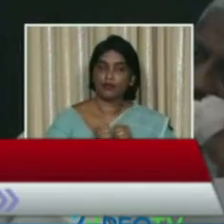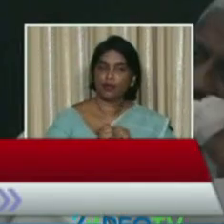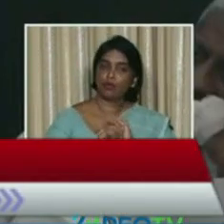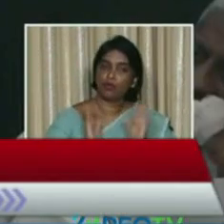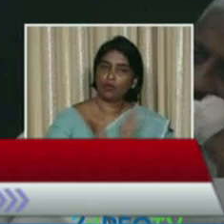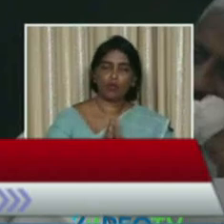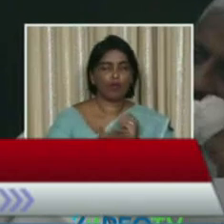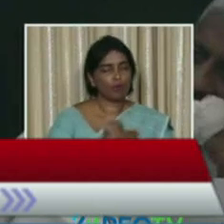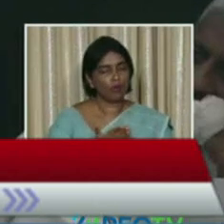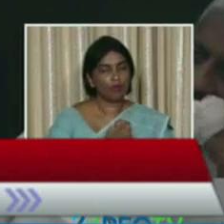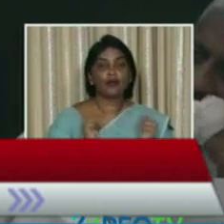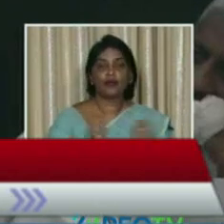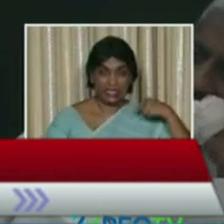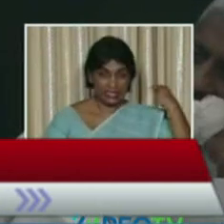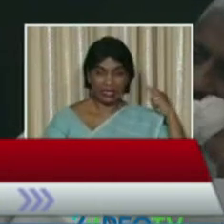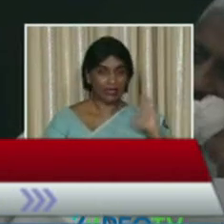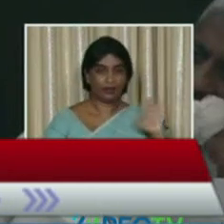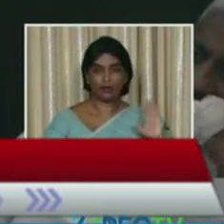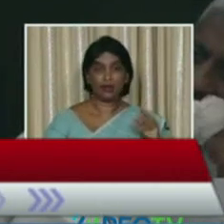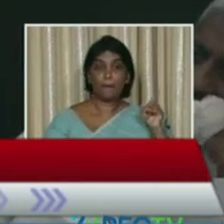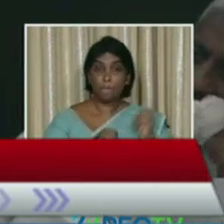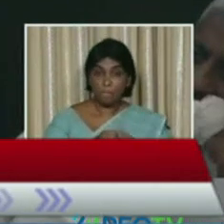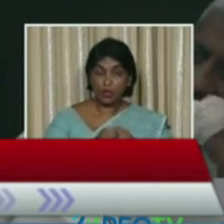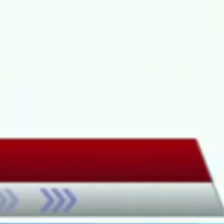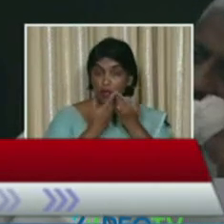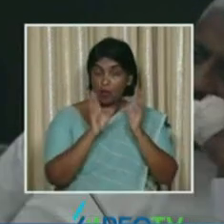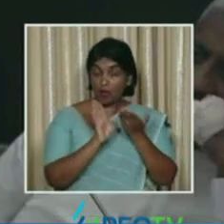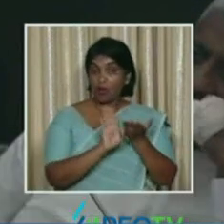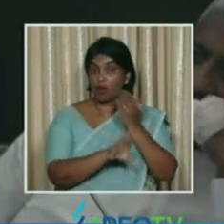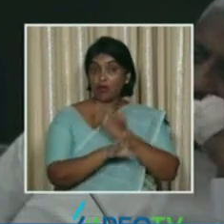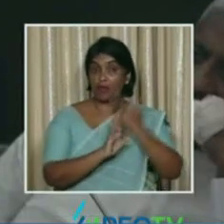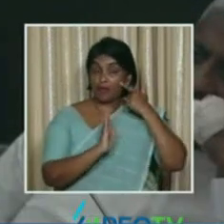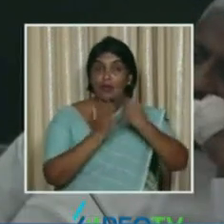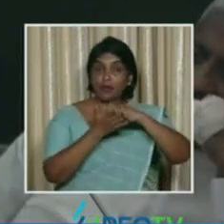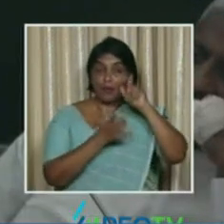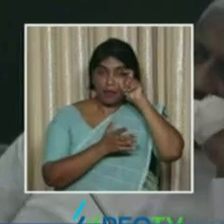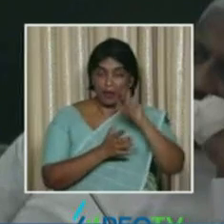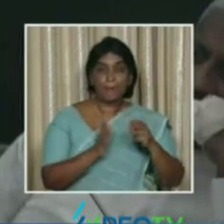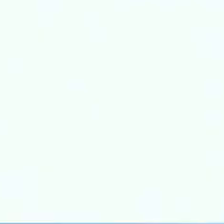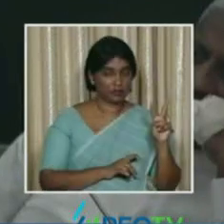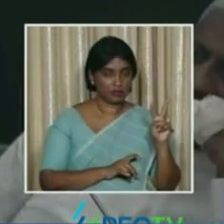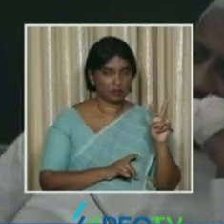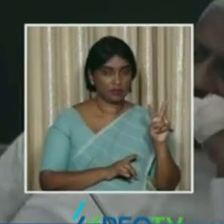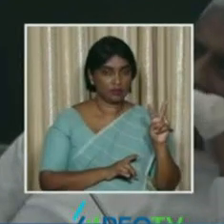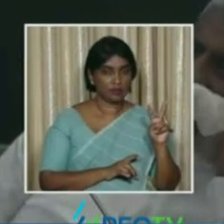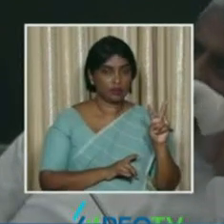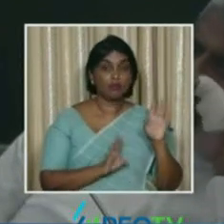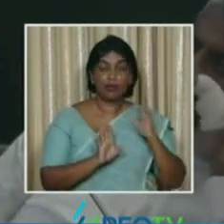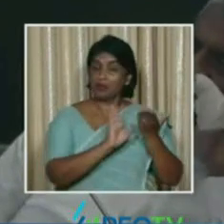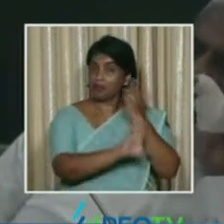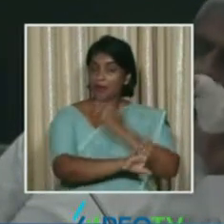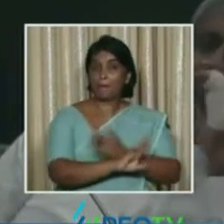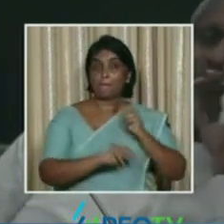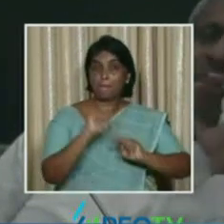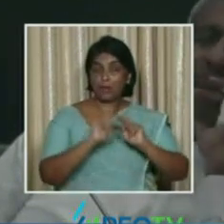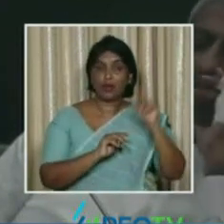ගන්න පුළුවන් සීලු ක්‍රියාමාර්ගනේ ඊයේ පෙරේද නෙමෙයි මේ ප්‍රශ්නේ ආරම්භ වෙන්න ප්‍රශ්න පත්‍ර ආරම්භ කරන්න තිබුණේ පෙබරවාරි 22 මනමුත් මම පෙබරවාරි